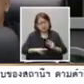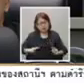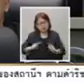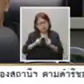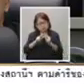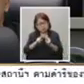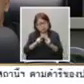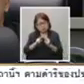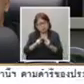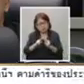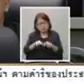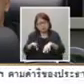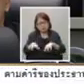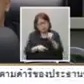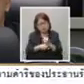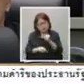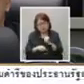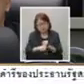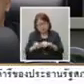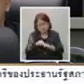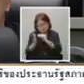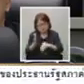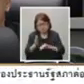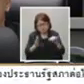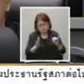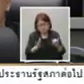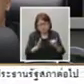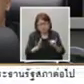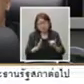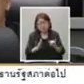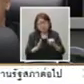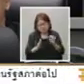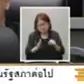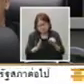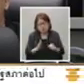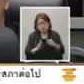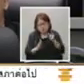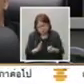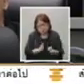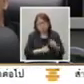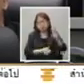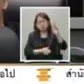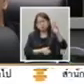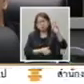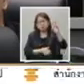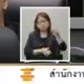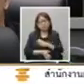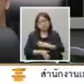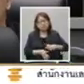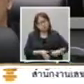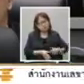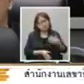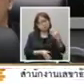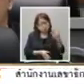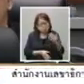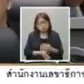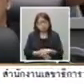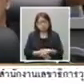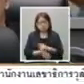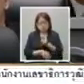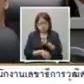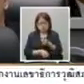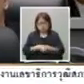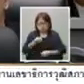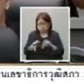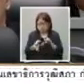ยังไม่ได้บริหารราชการก่อนการถวายสัตว์เพราะฉะนั้นจะมาอภิปรายไม่ได้ผมกราบเรียนท่านว่